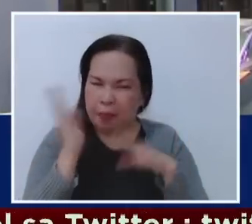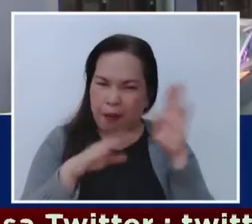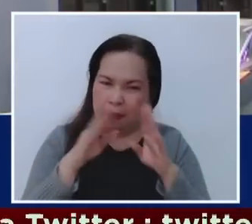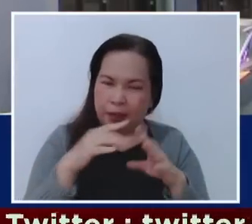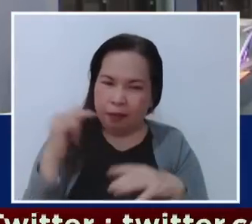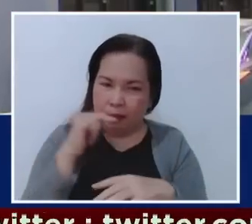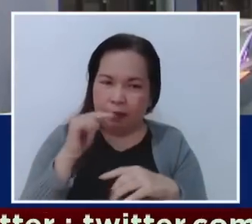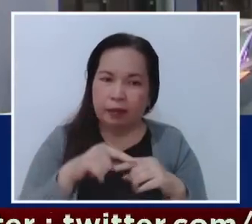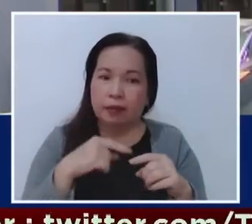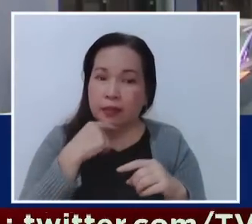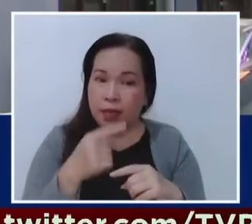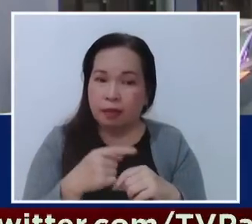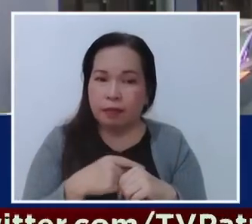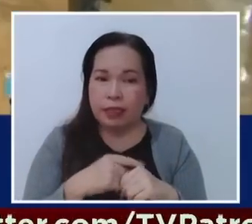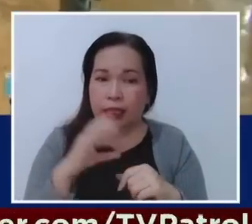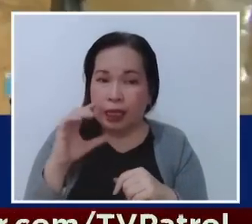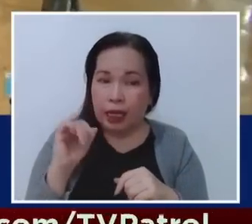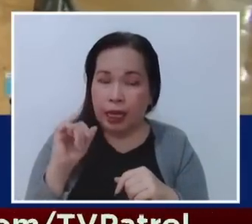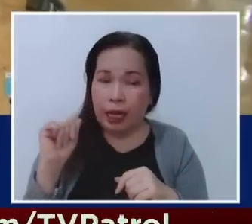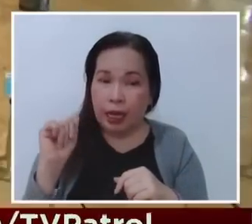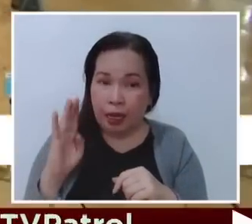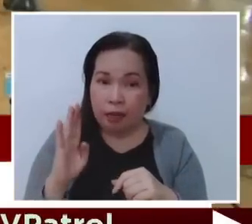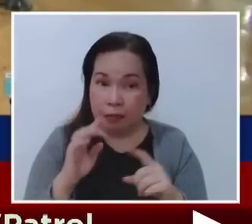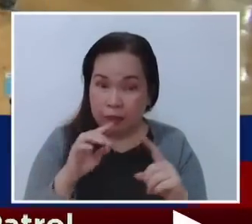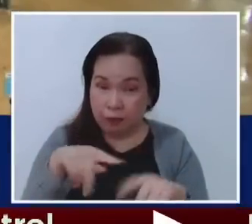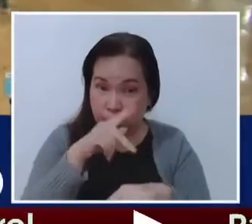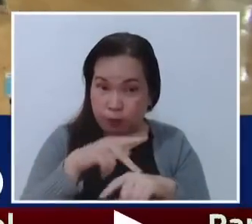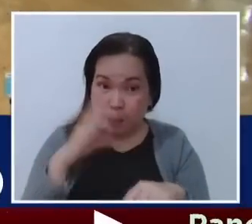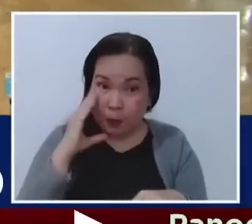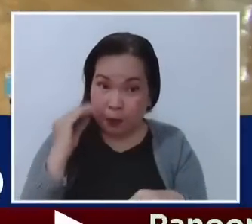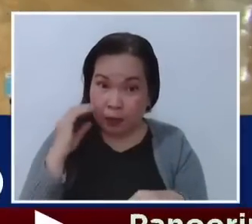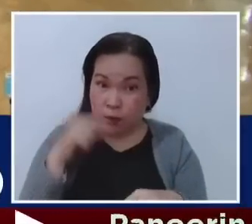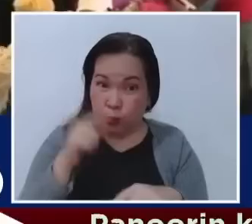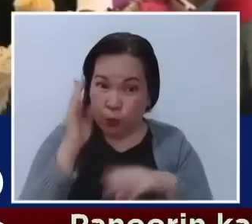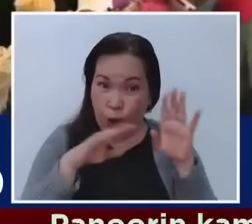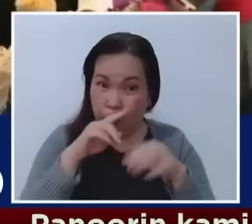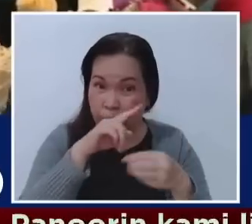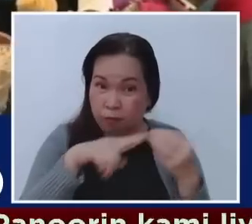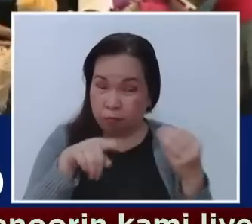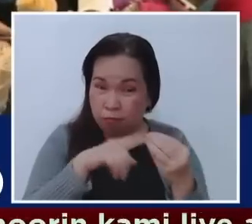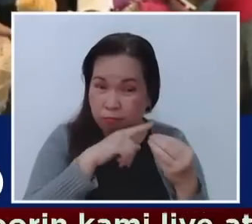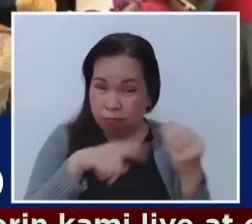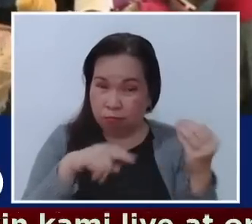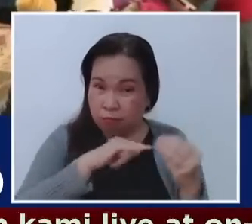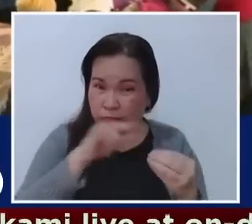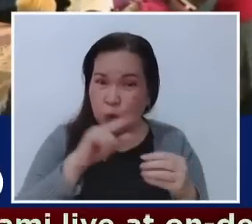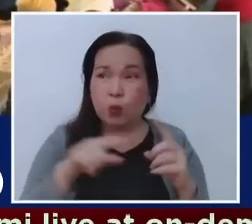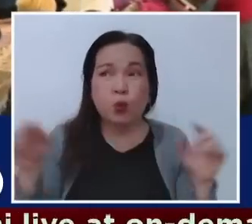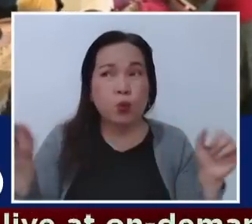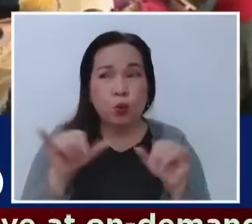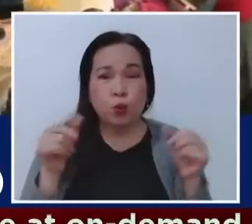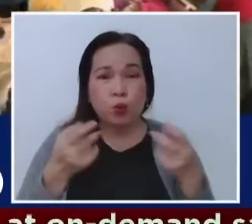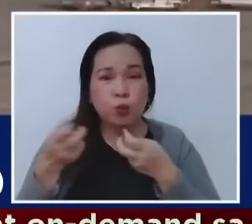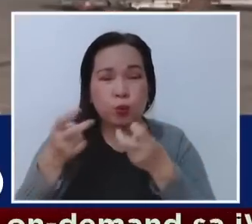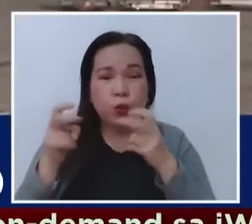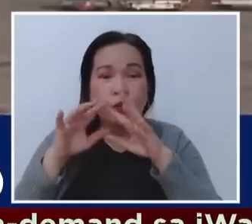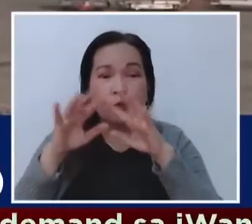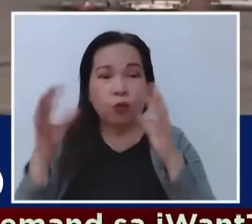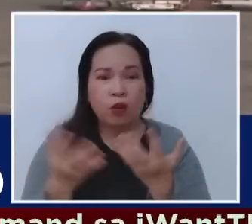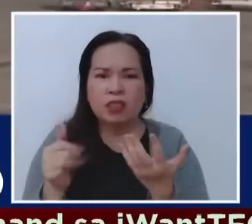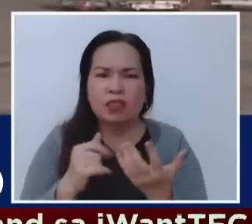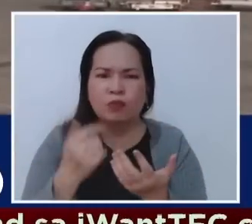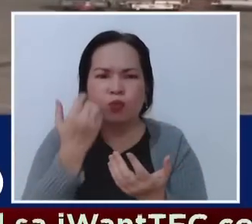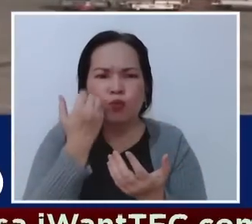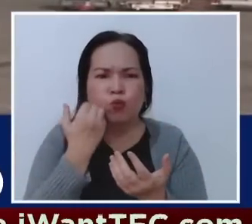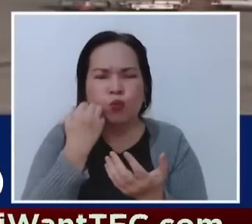Aeronautics Board, hindi lang Pilipinas ang namomroblema sa mga kanselasyon ng flight. Sa buong mundo kasi, nagkakaroon ng kakulangan sa supply